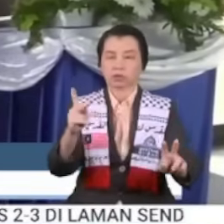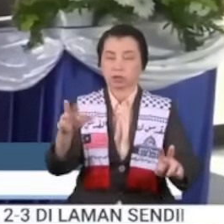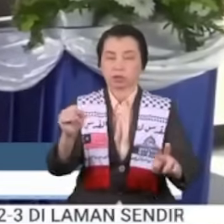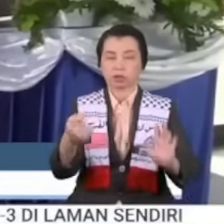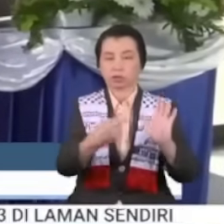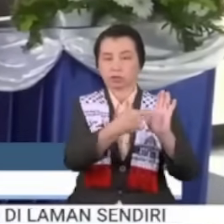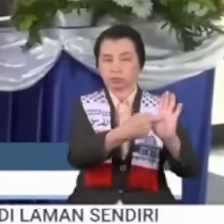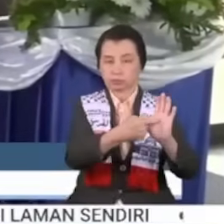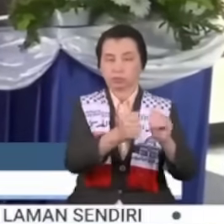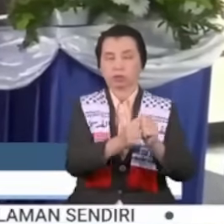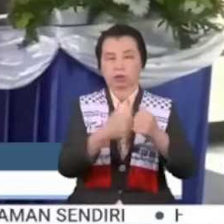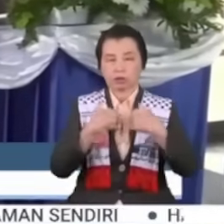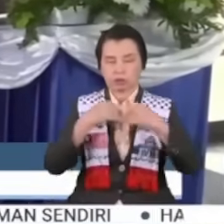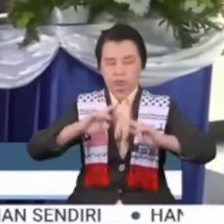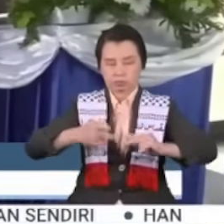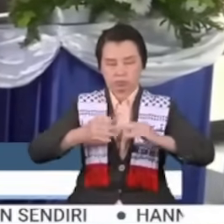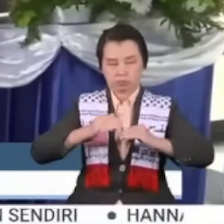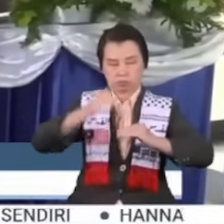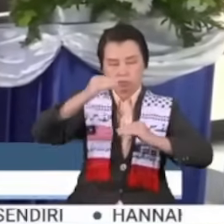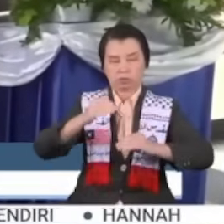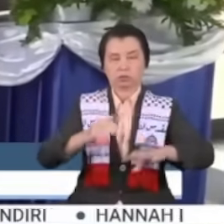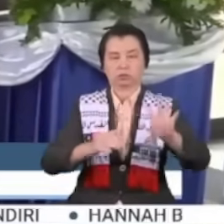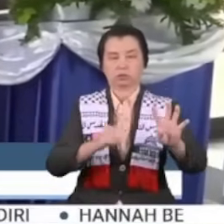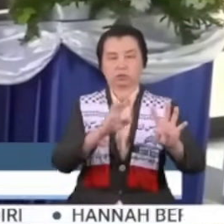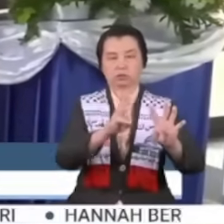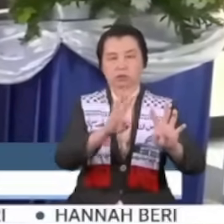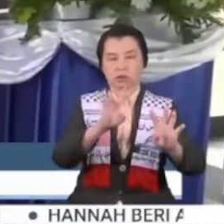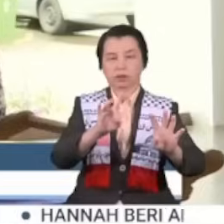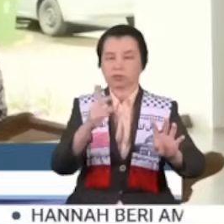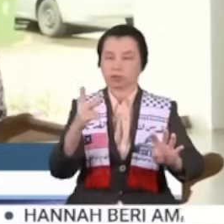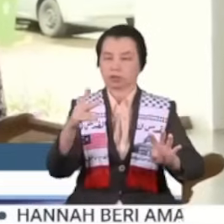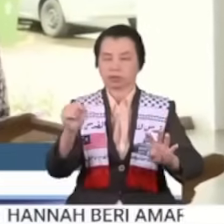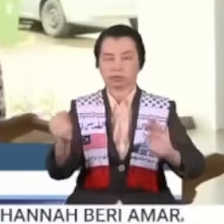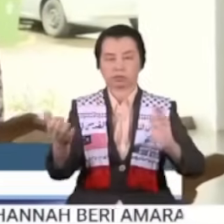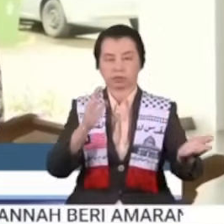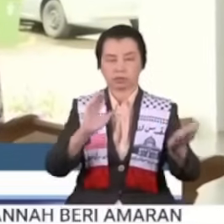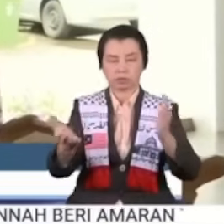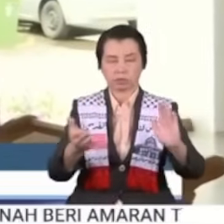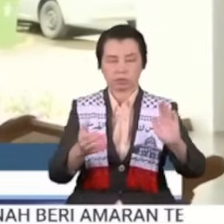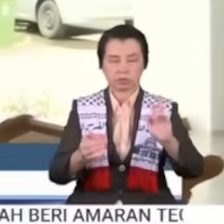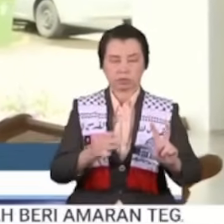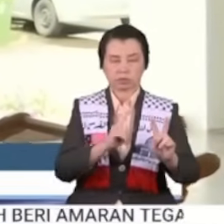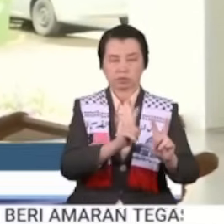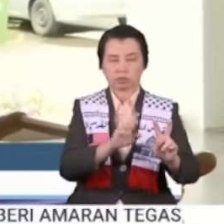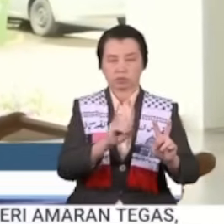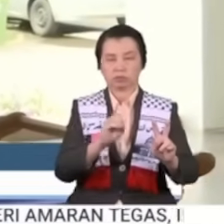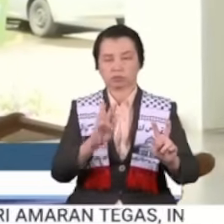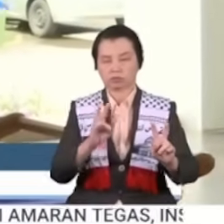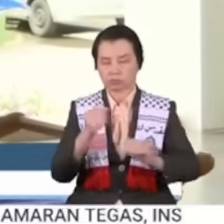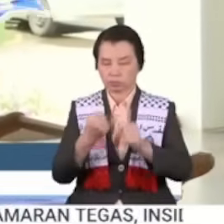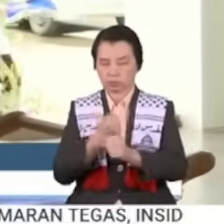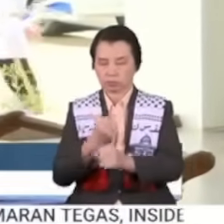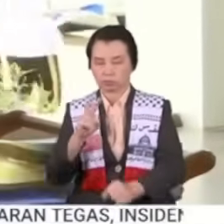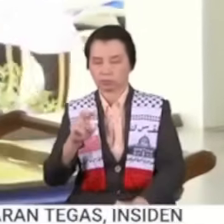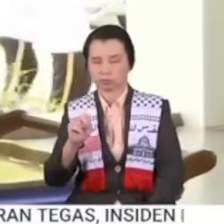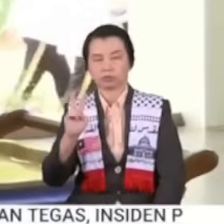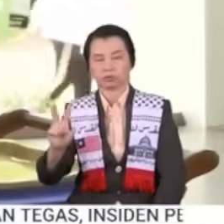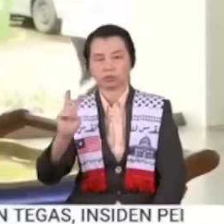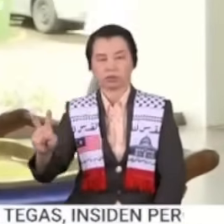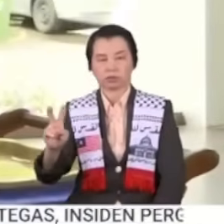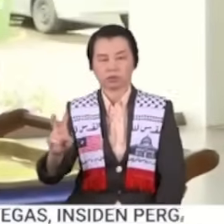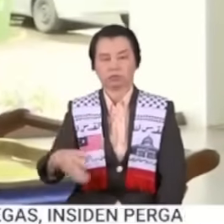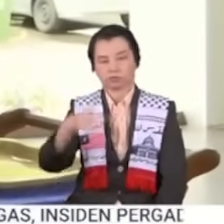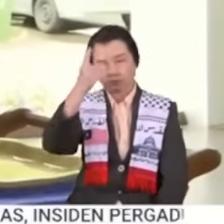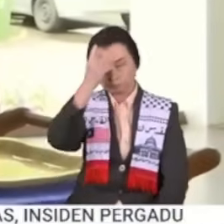telah dicatatkan iaitu peningkatan sebanyak 468 kes berbanding 2107 kes Tahun 2022 Datuk